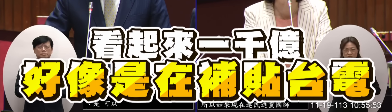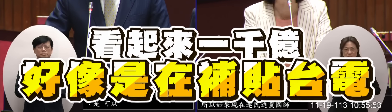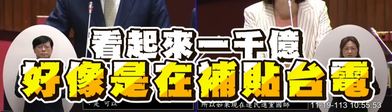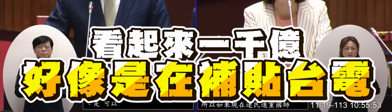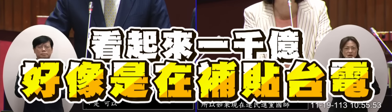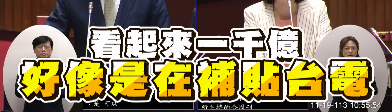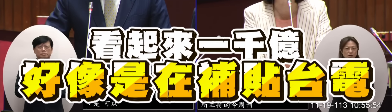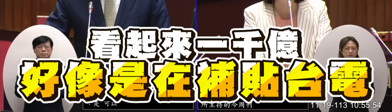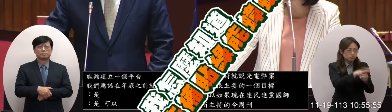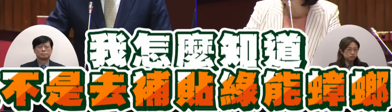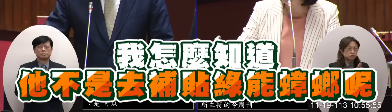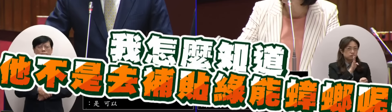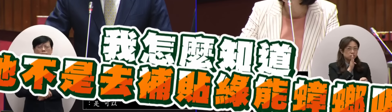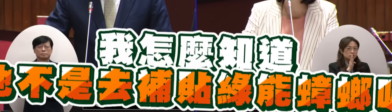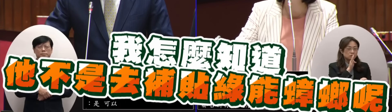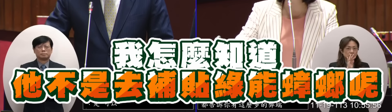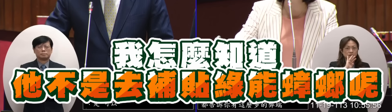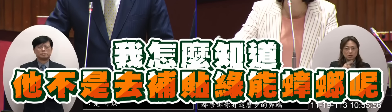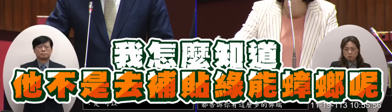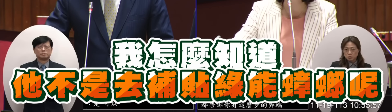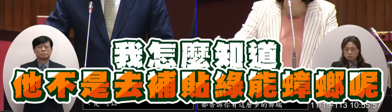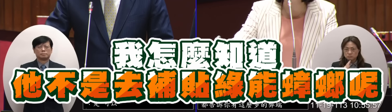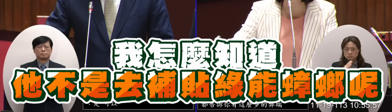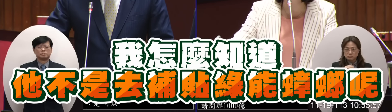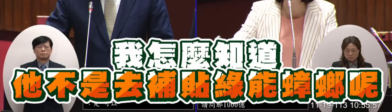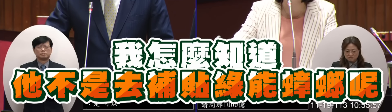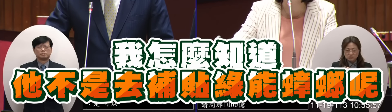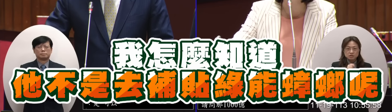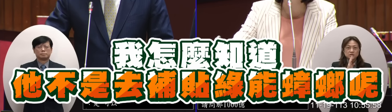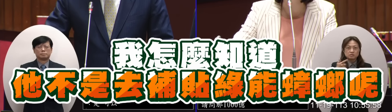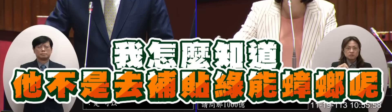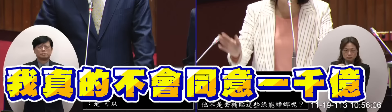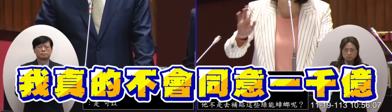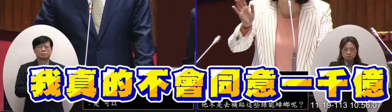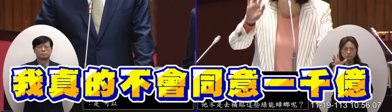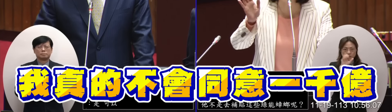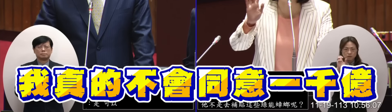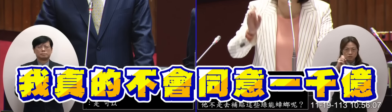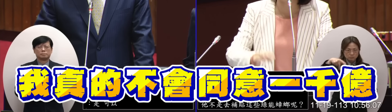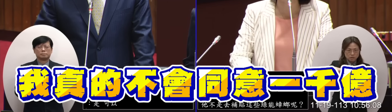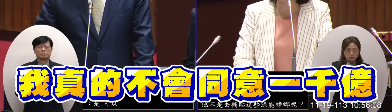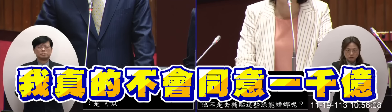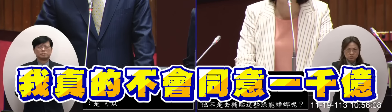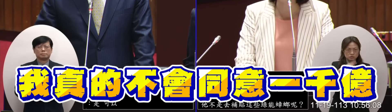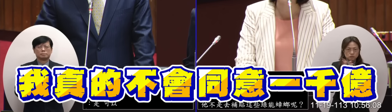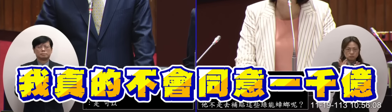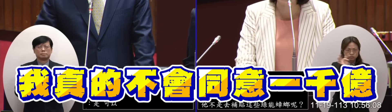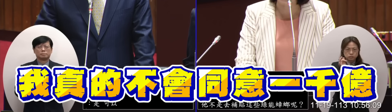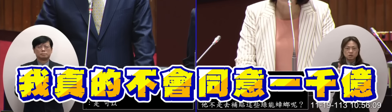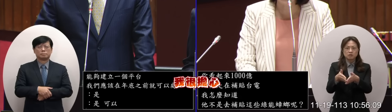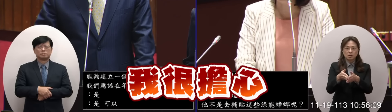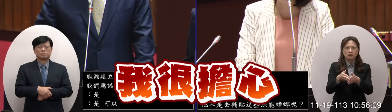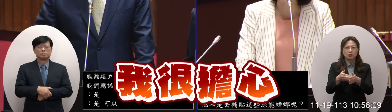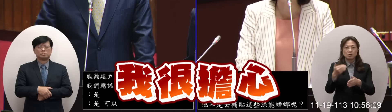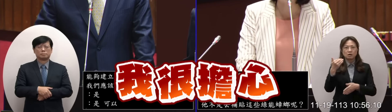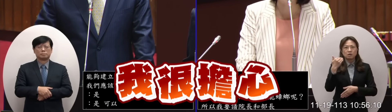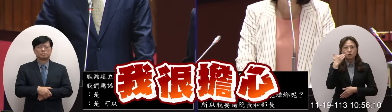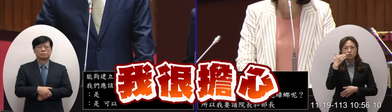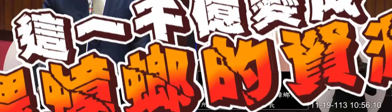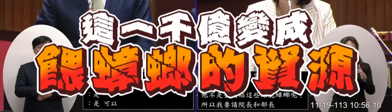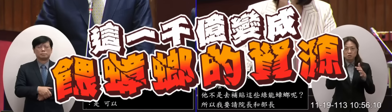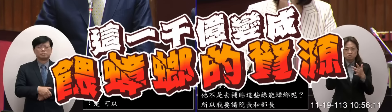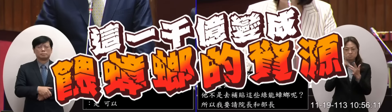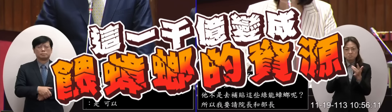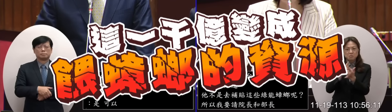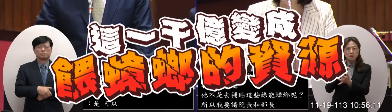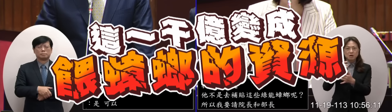是在补贴台电，我怎么知道它不是去补贴这些绿能蟑螂呢？我真的不会同意你们1000亿啦，我很担心啊，